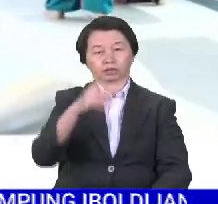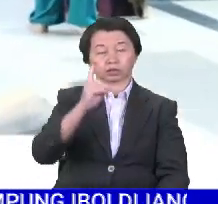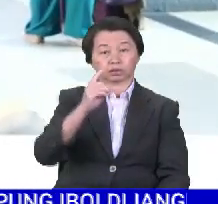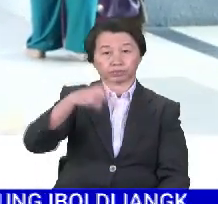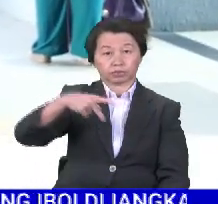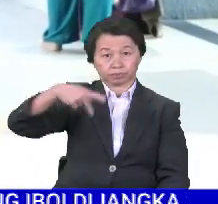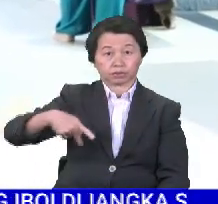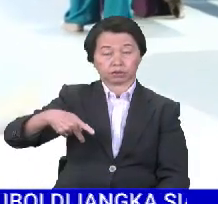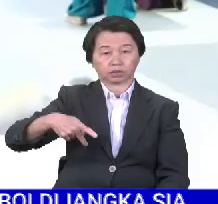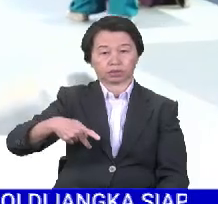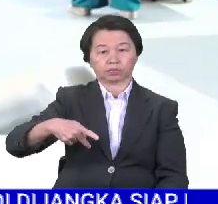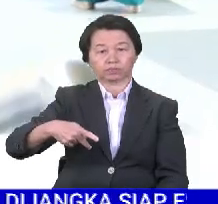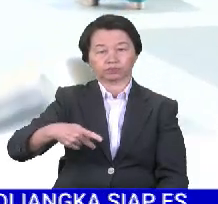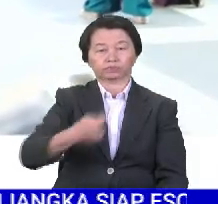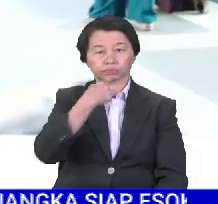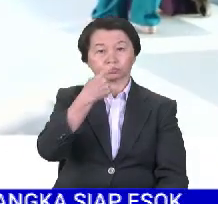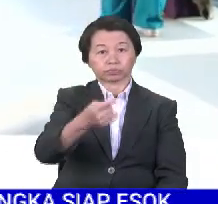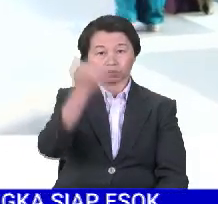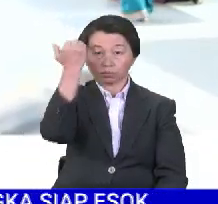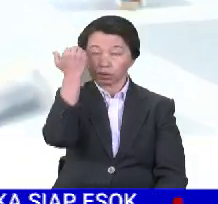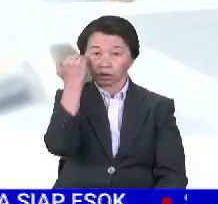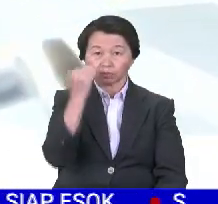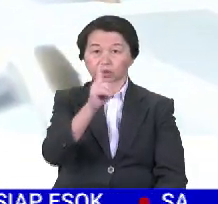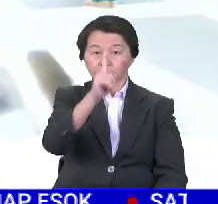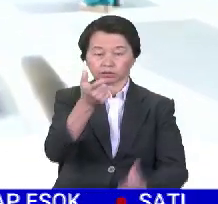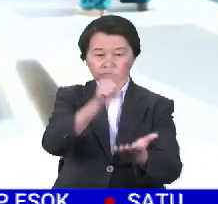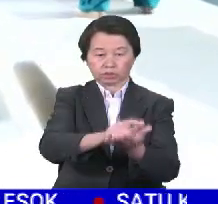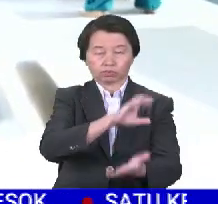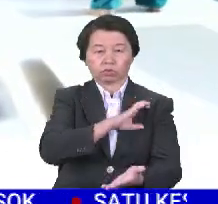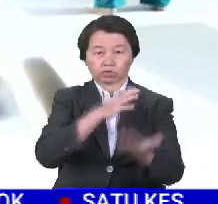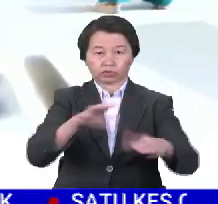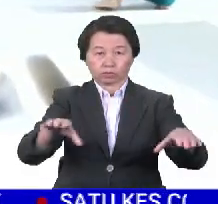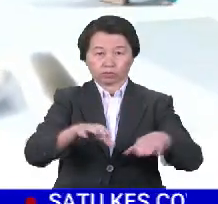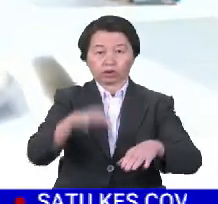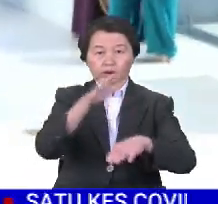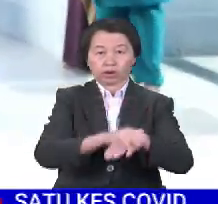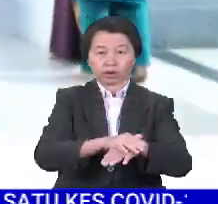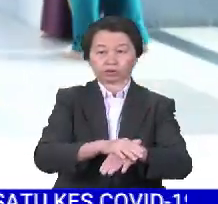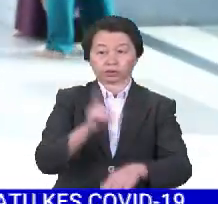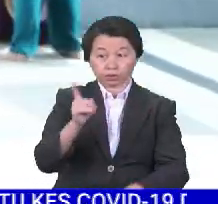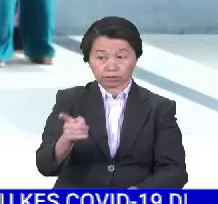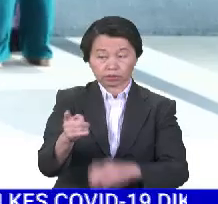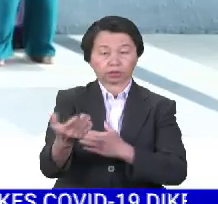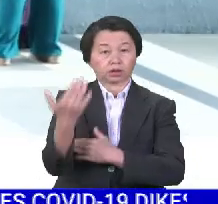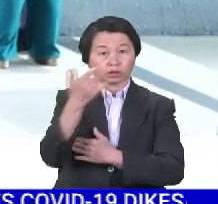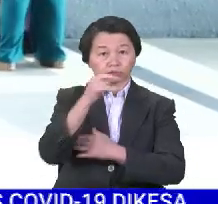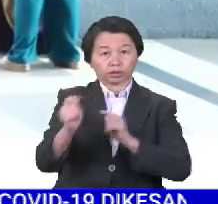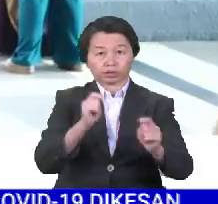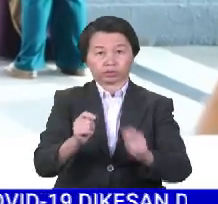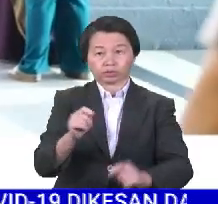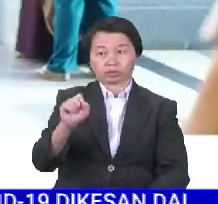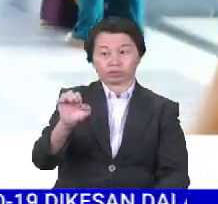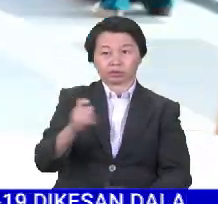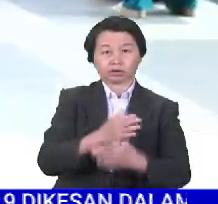Datuk Wan Syahrudin Wan Ladin memberitahu mahkamah satu laporan polis sudah dibuat ke atas tertuduh pagi tadi berikutan tindakan Syed